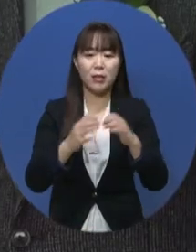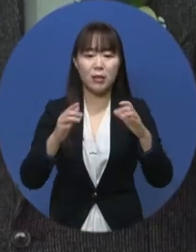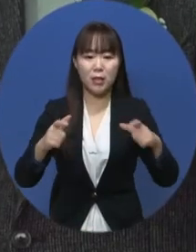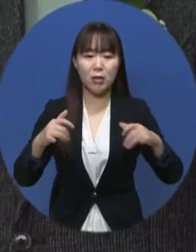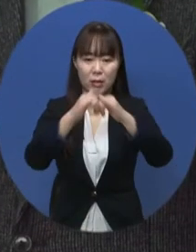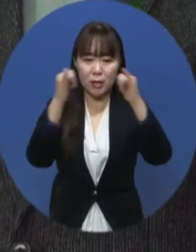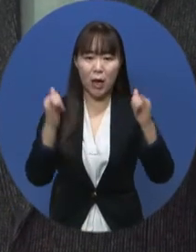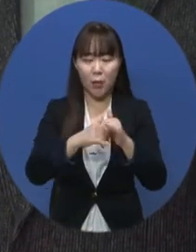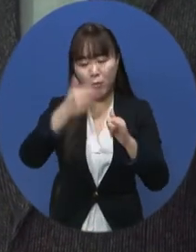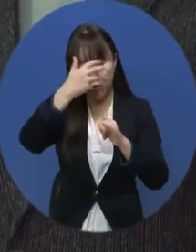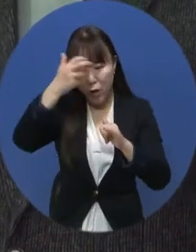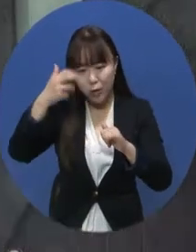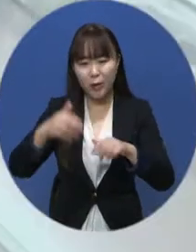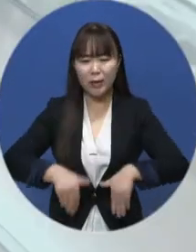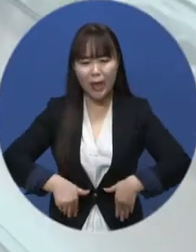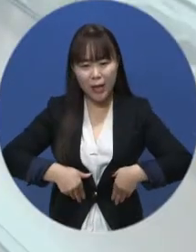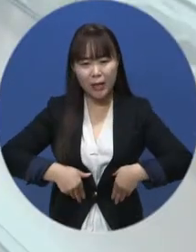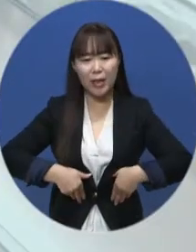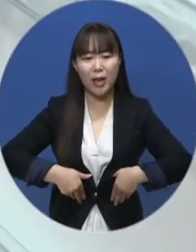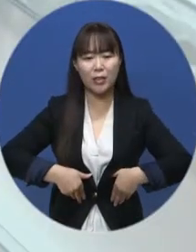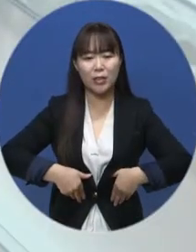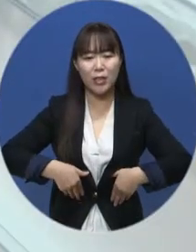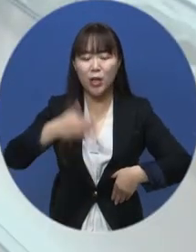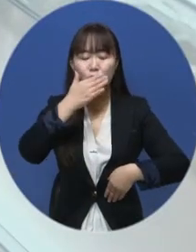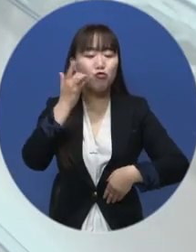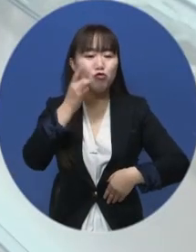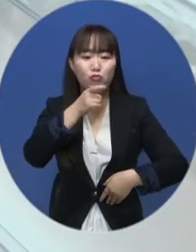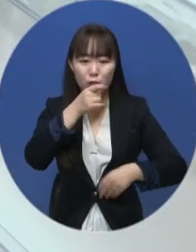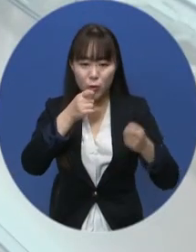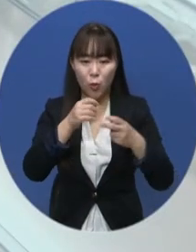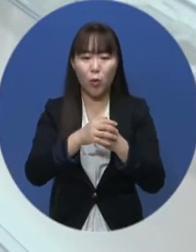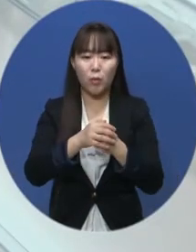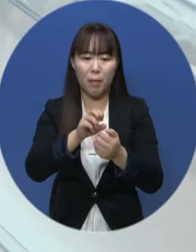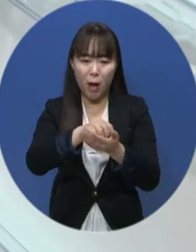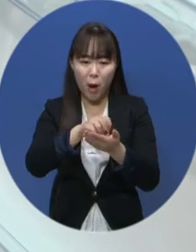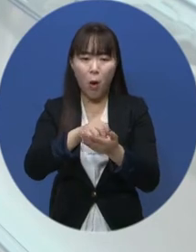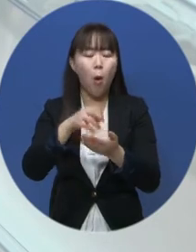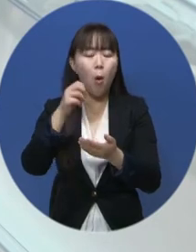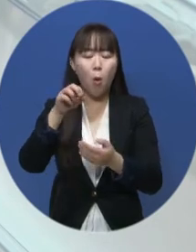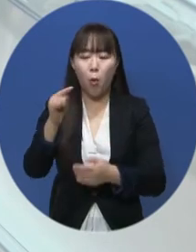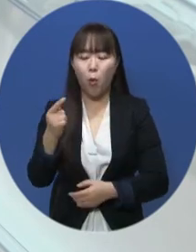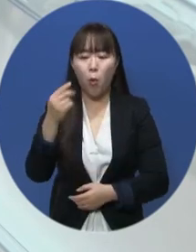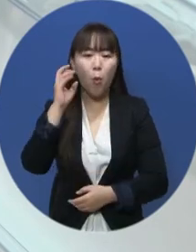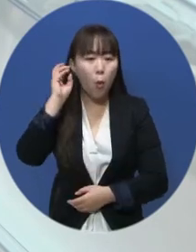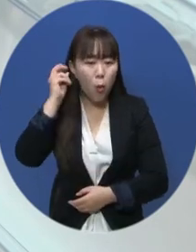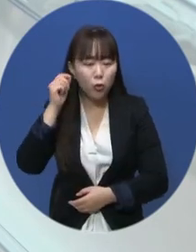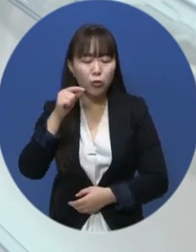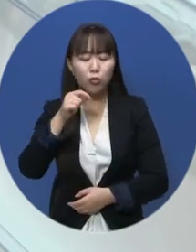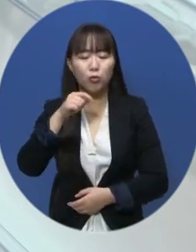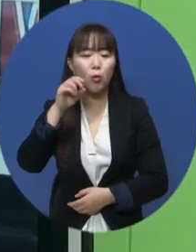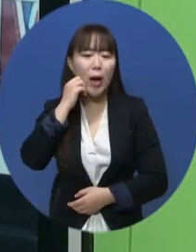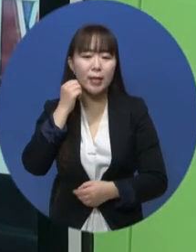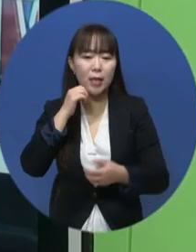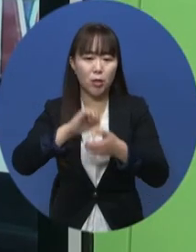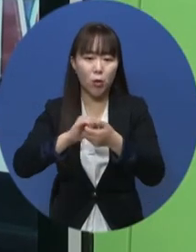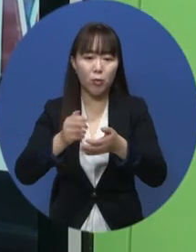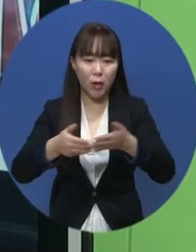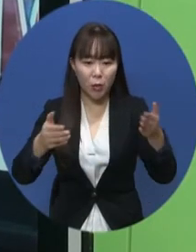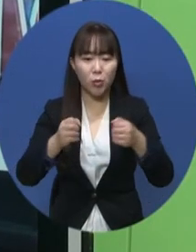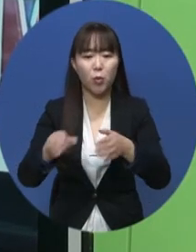지역사회 후원으로 따끈한 꿀물과 찐빵, 호두과자를 정기적으로 제공할 수 있으며